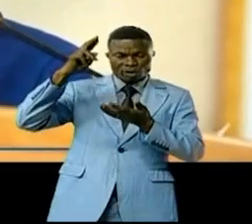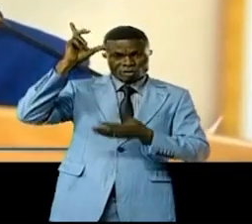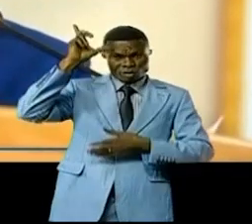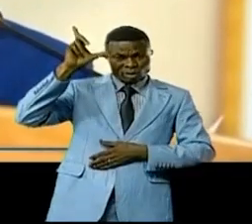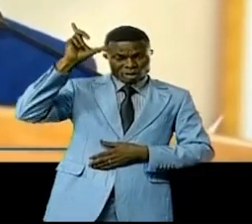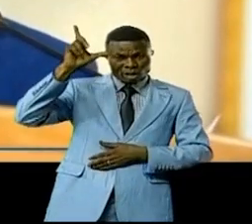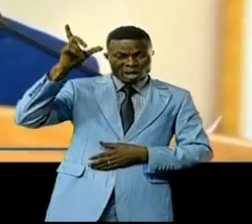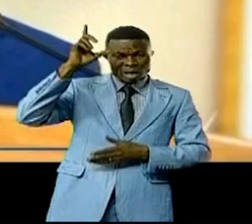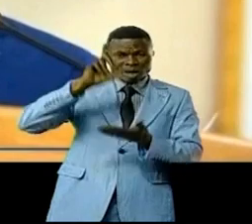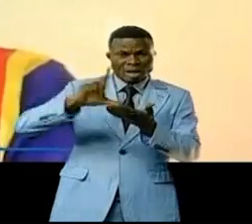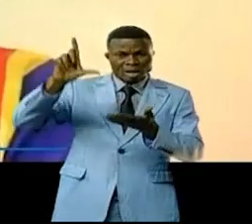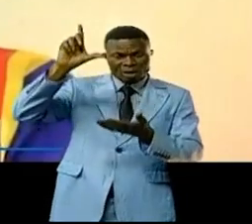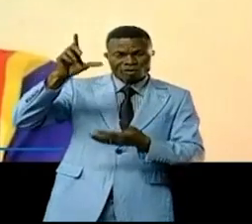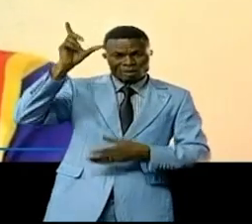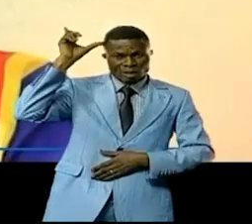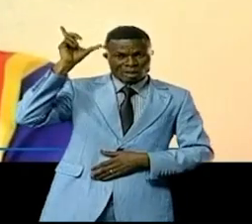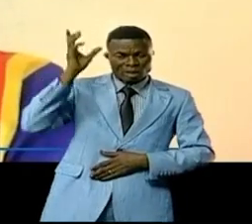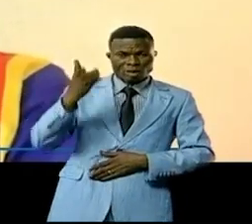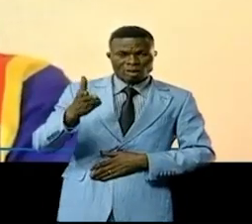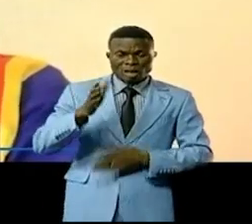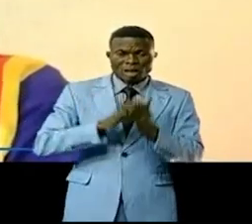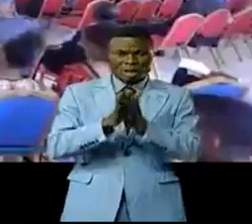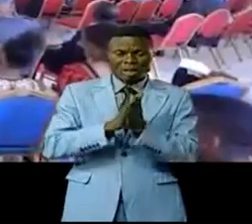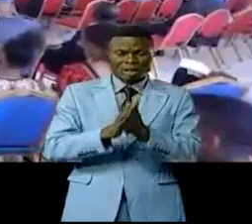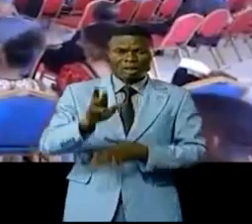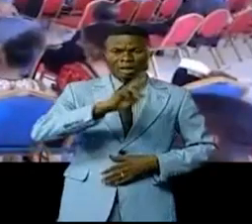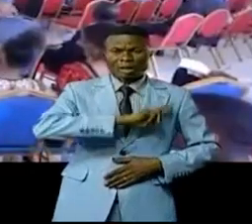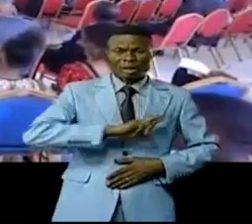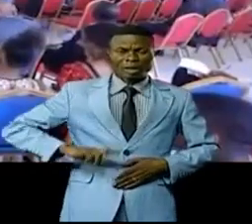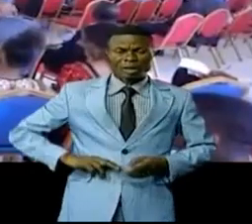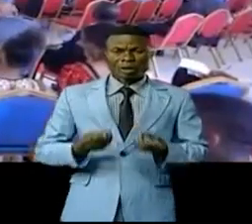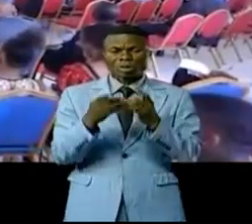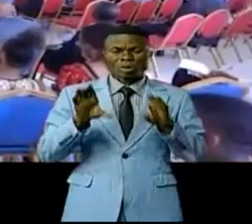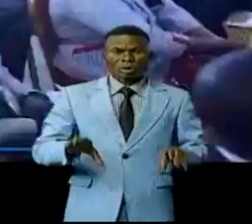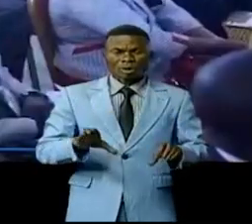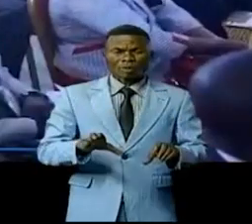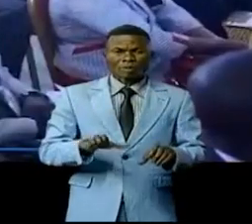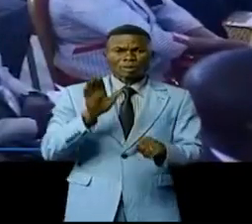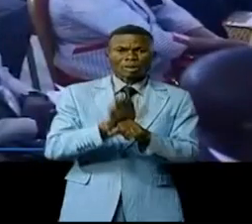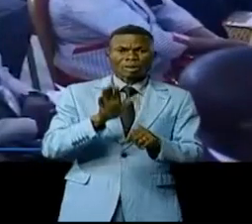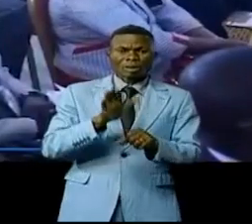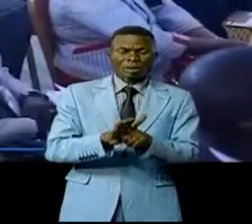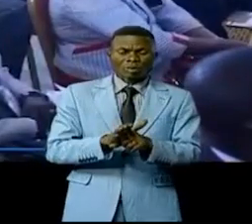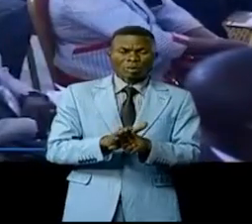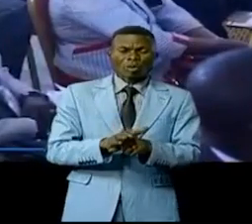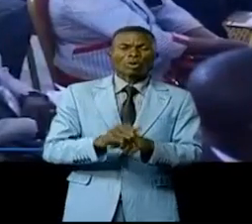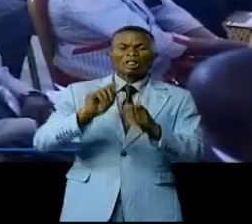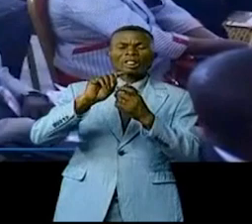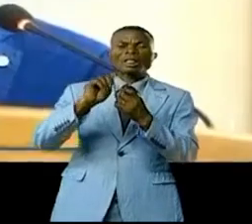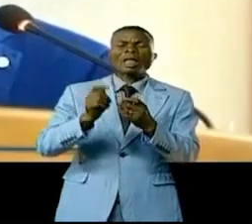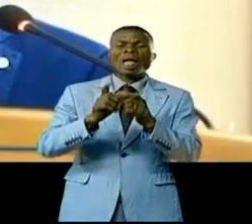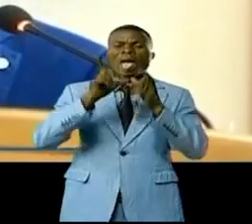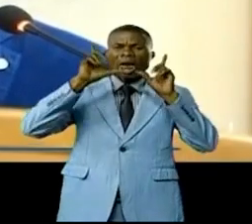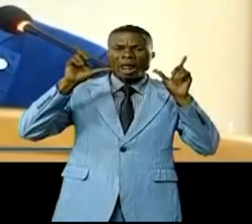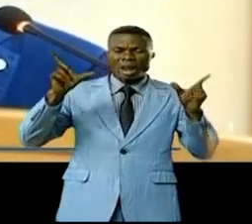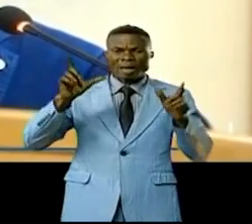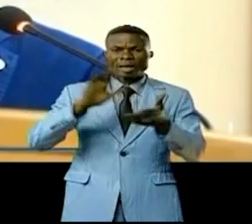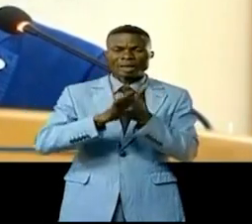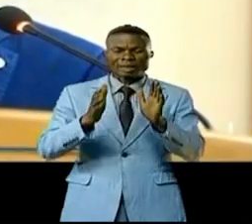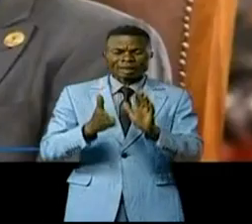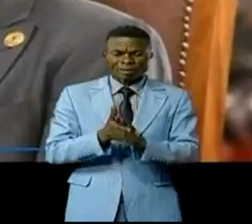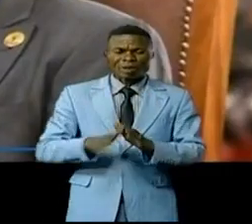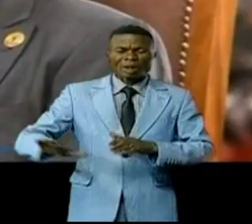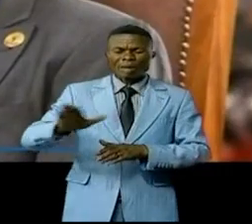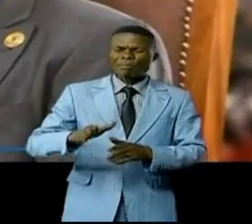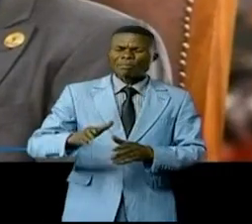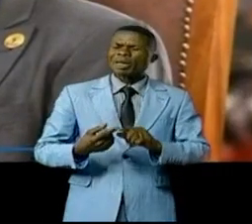Gilbert Kishiba Fitoula, a souhaité que la RDC, composée de plusieurs ethnies, devienne une nation arc-en-ciel.